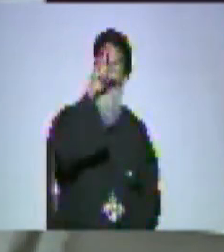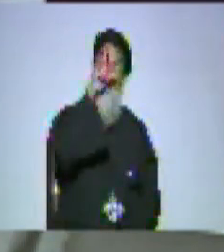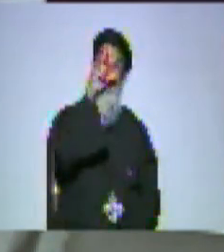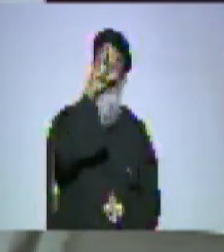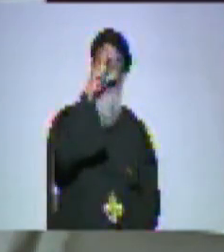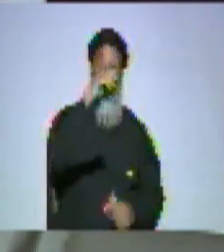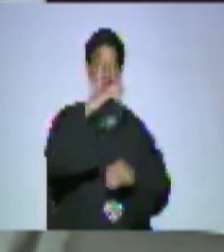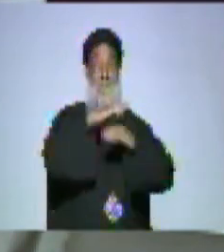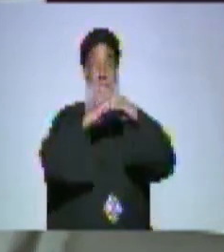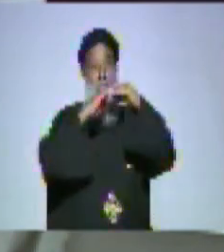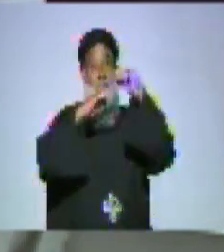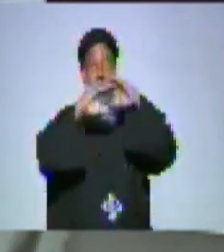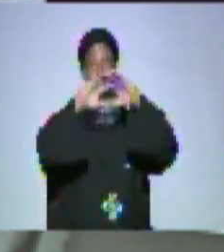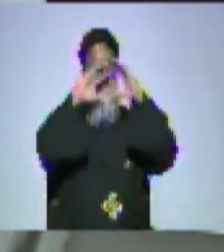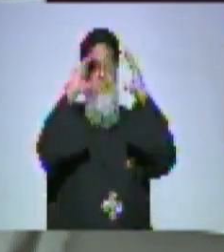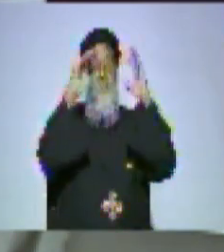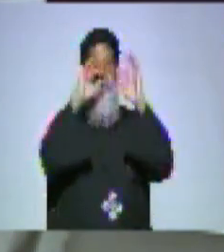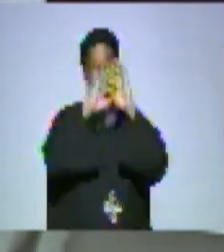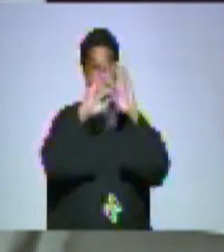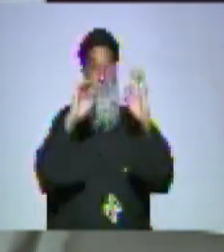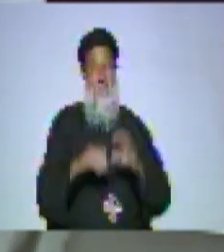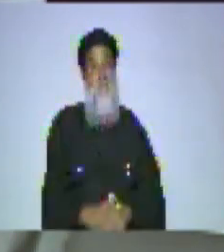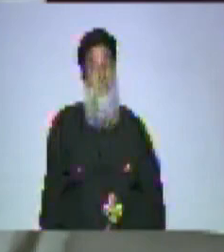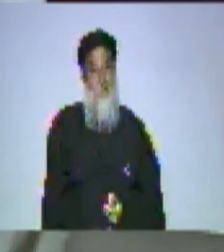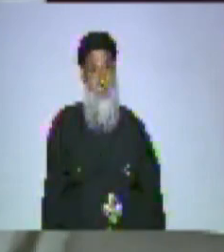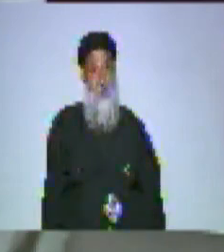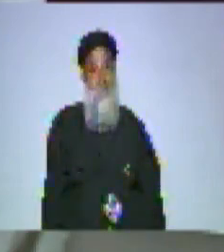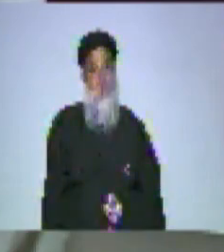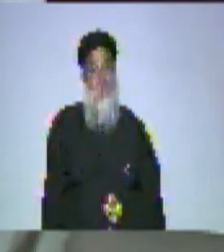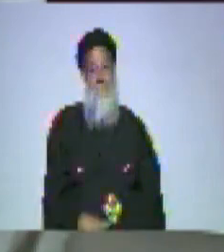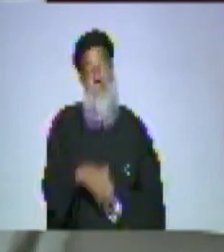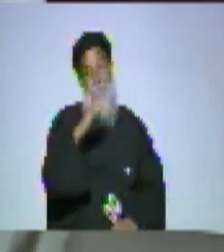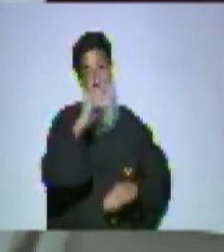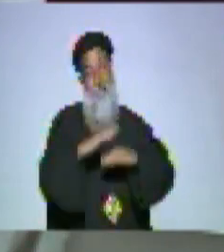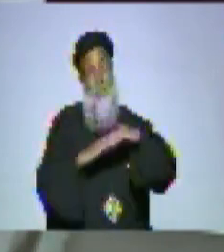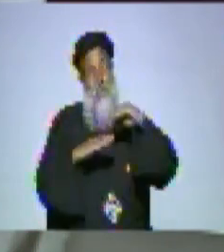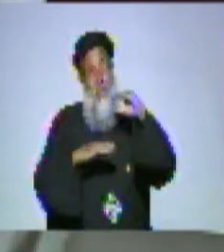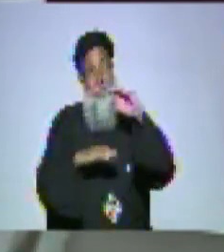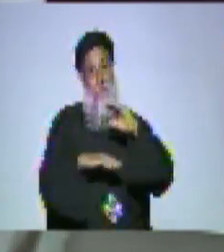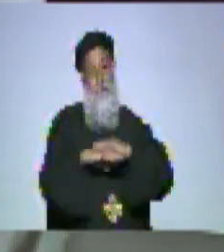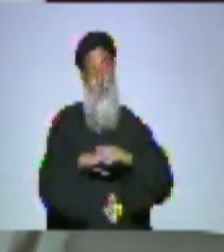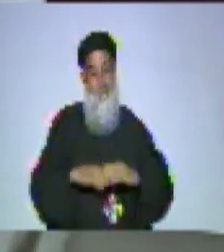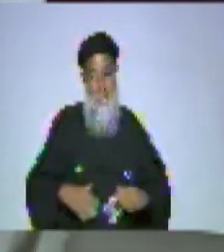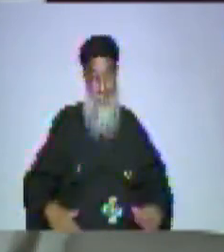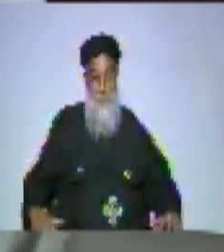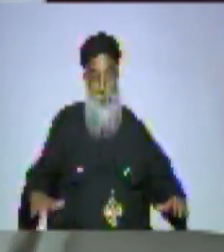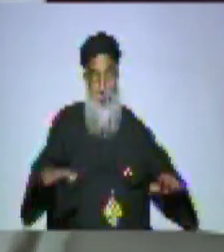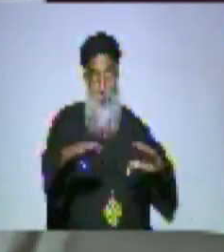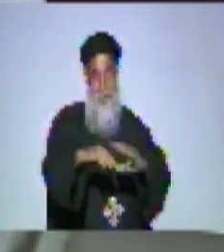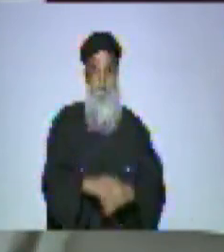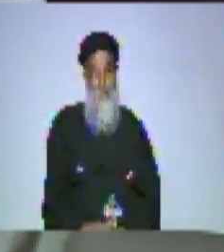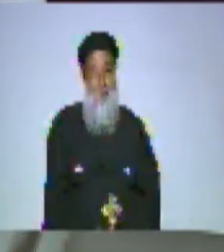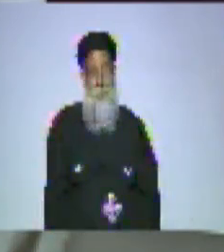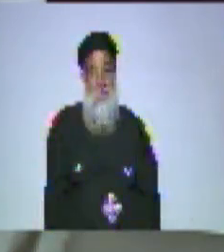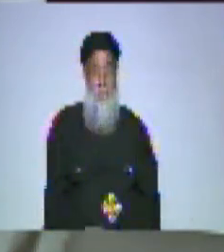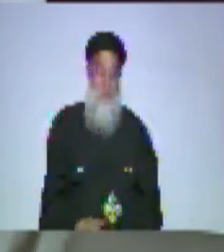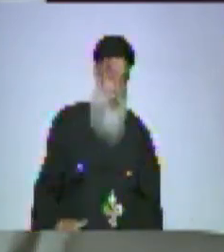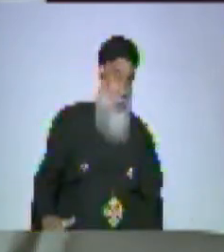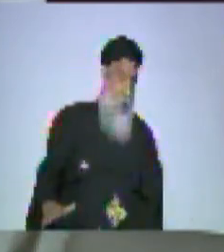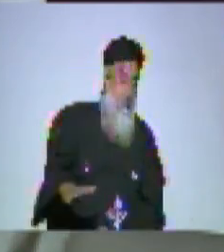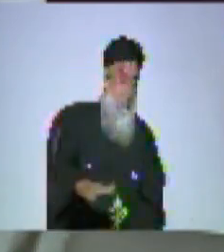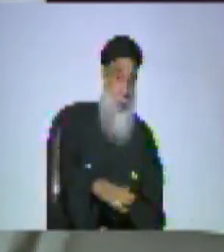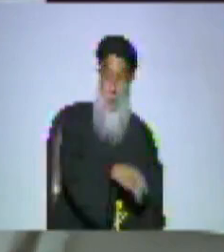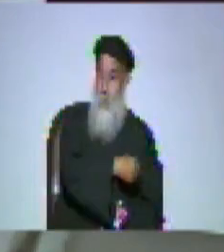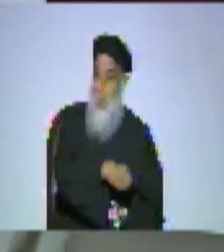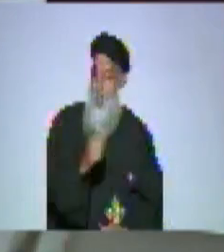هو اللي مرتب كل حاجه بيرتب الخصوبه بتاع الارض بيرتب الطاميه اللي تخلي الارض